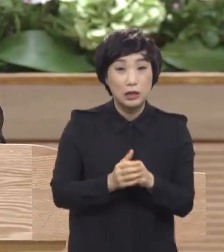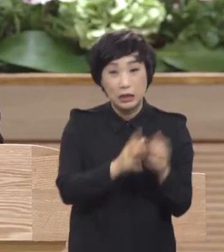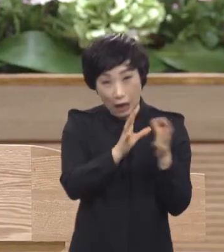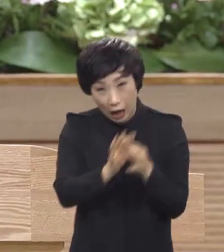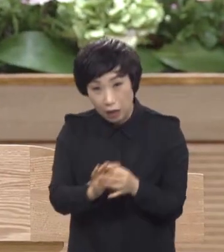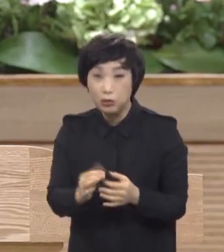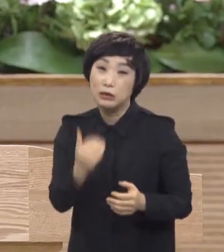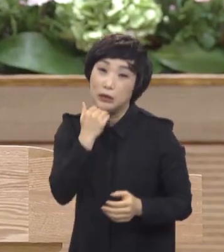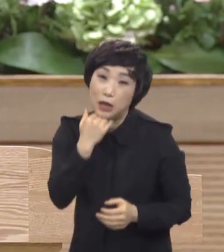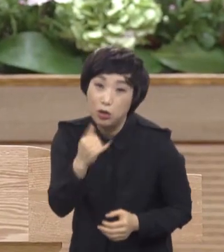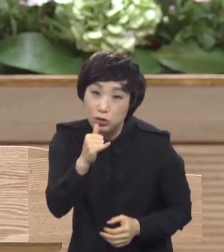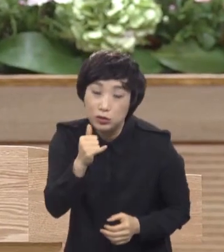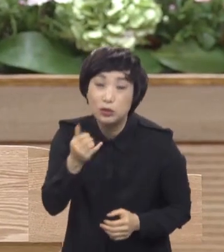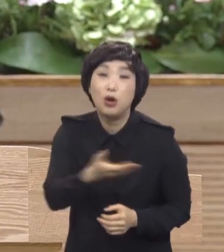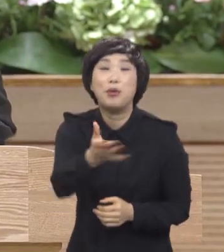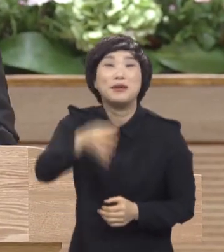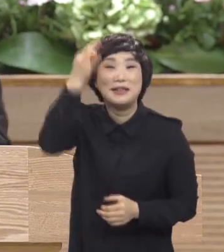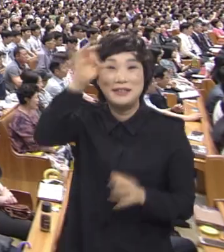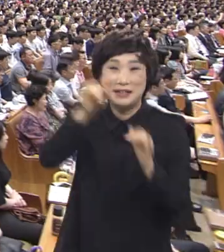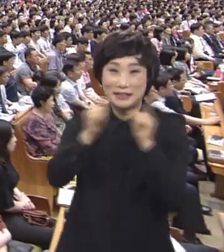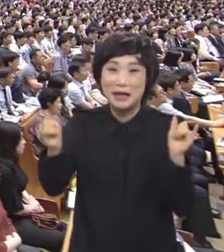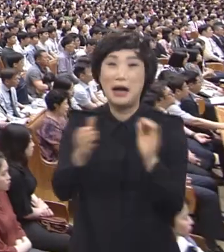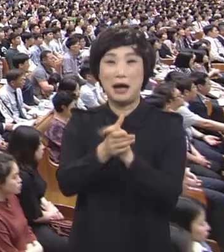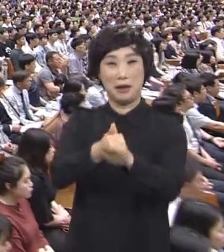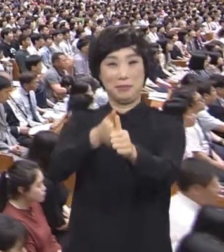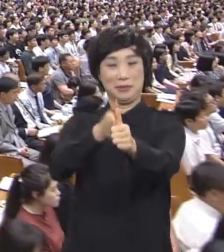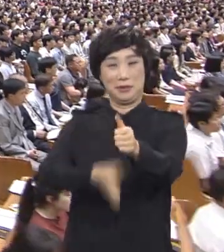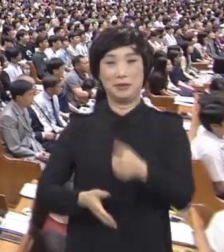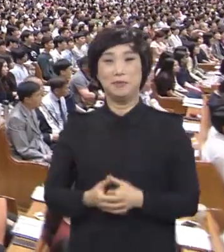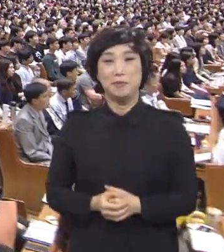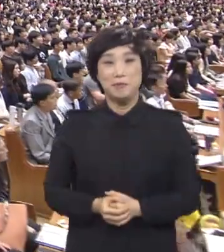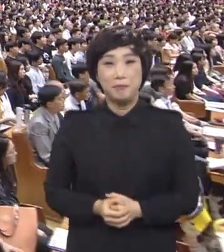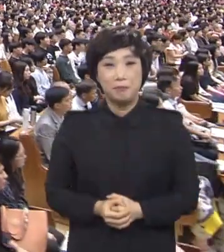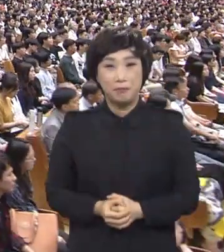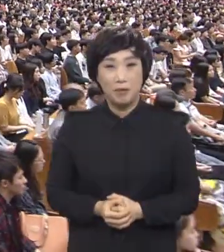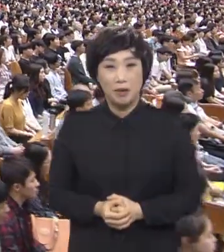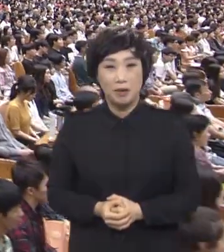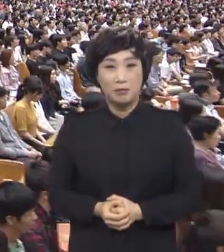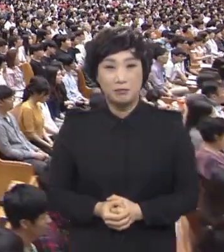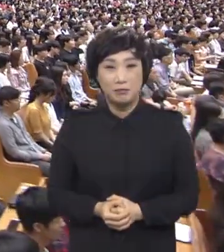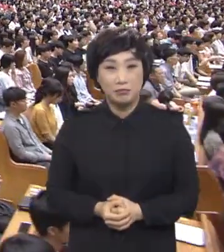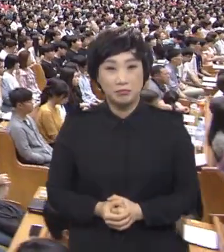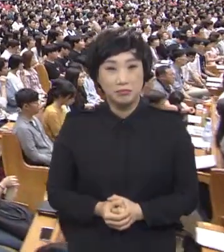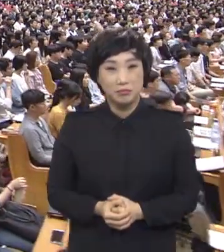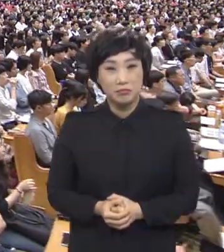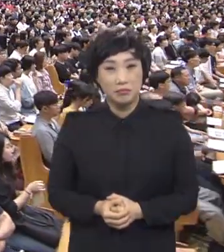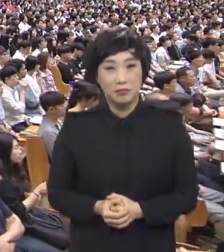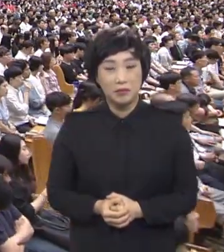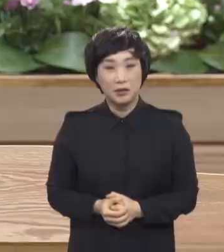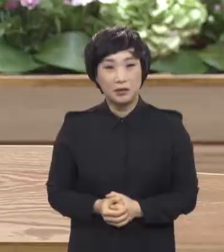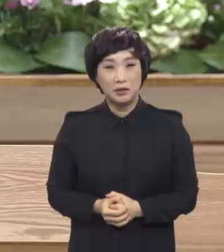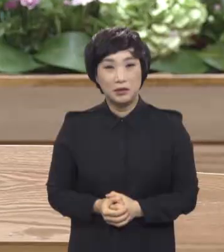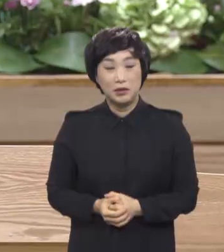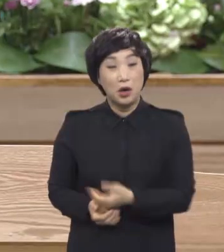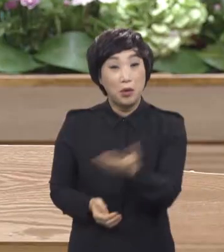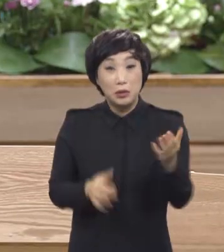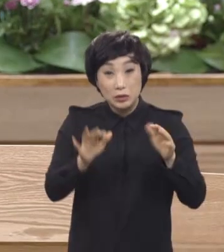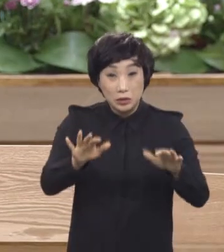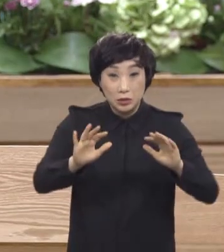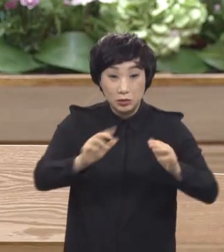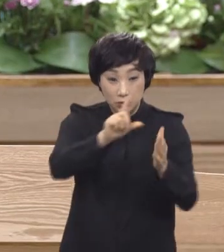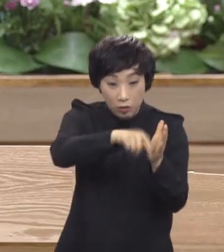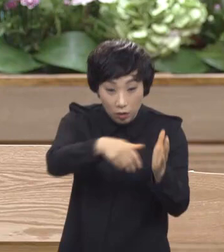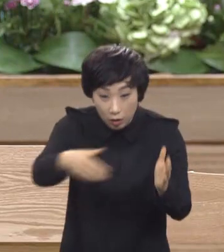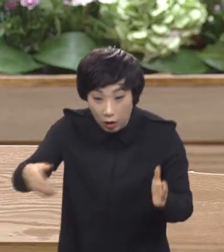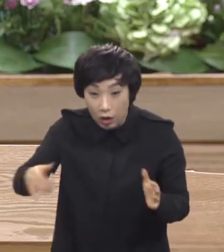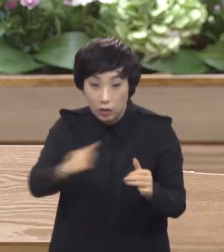있음을 인정하면 아멘합시다 그렇다 그렇다 지금 점점 가면 갈수록